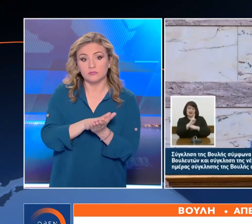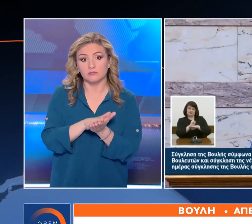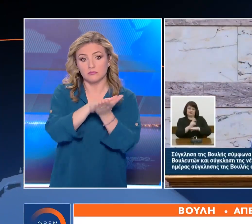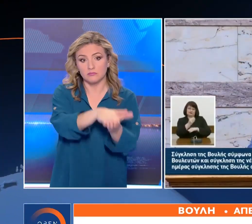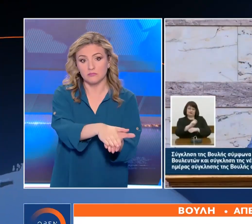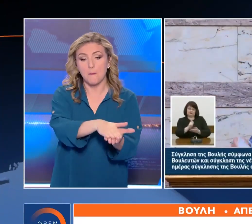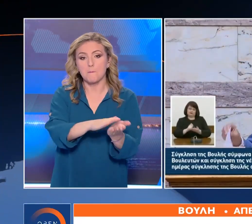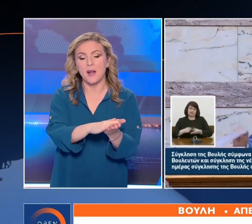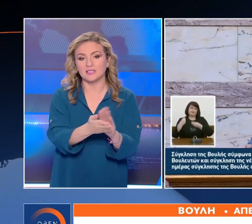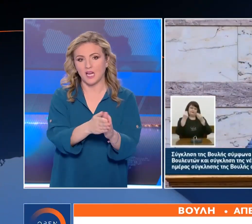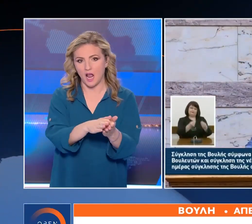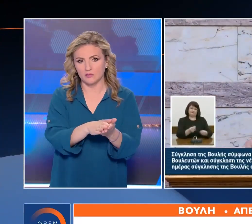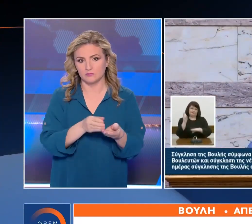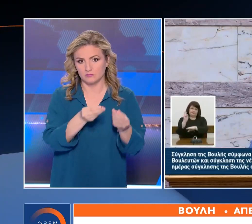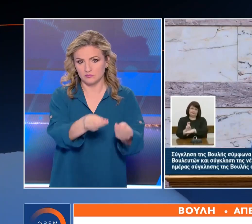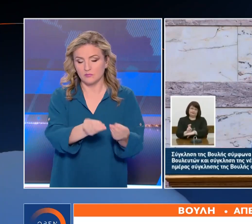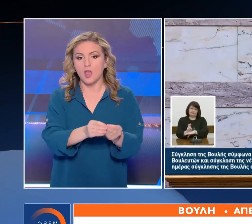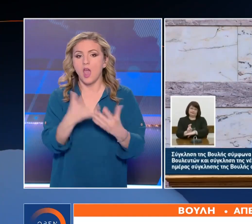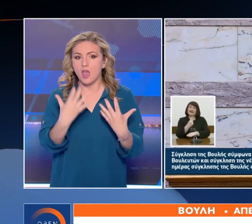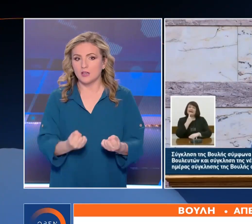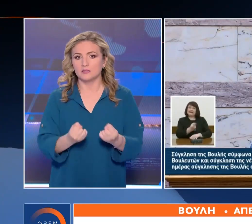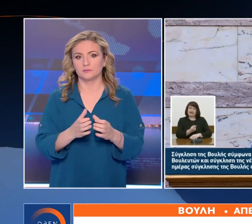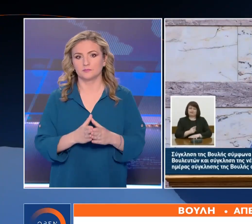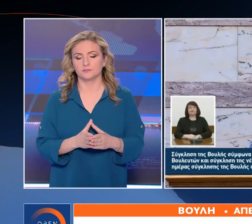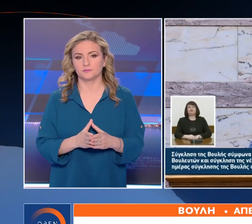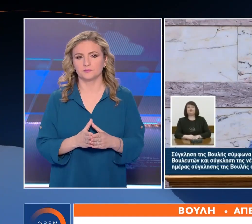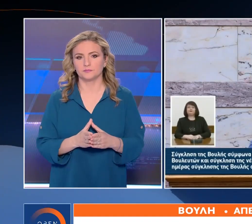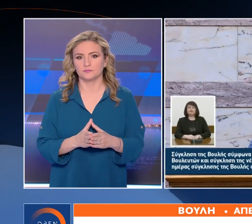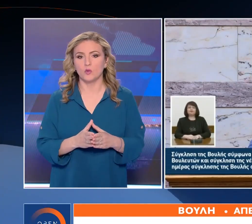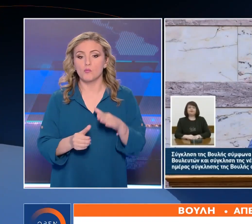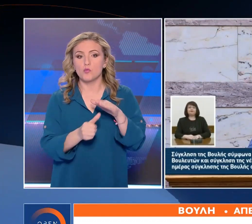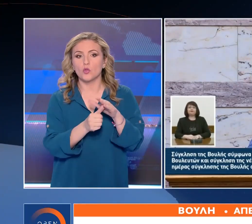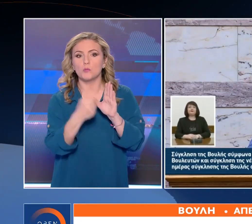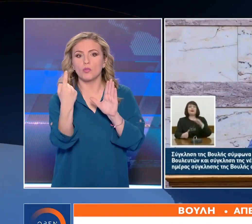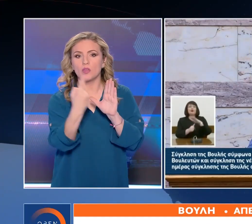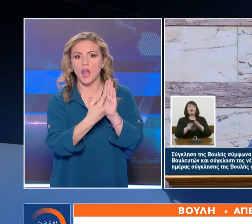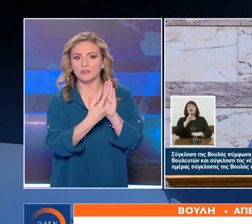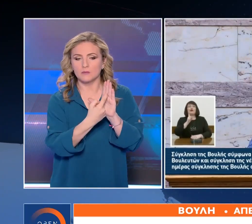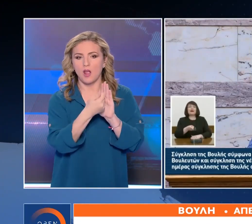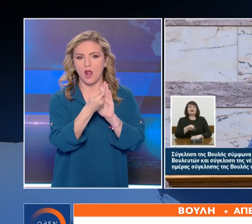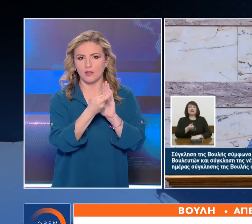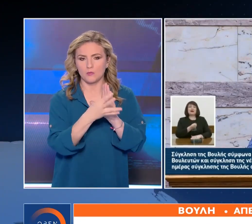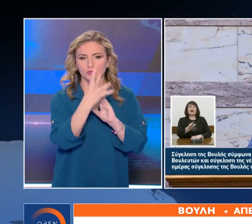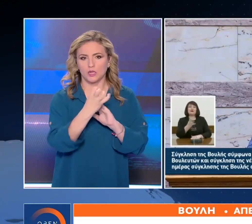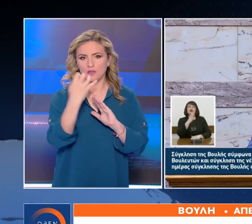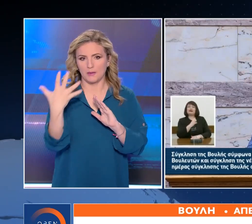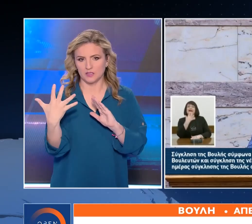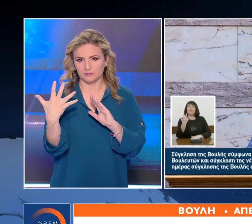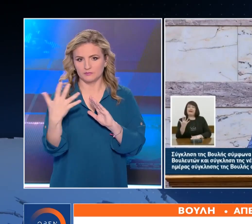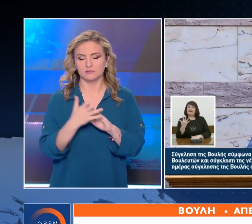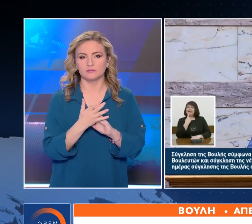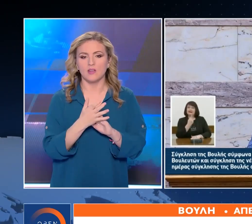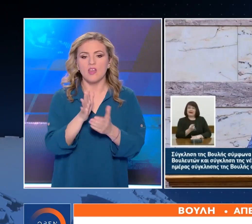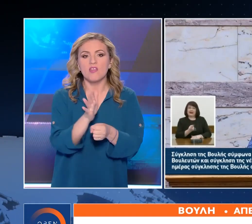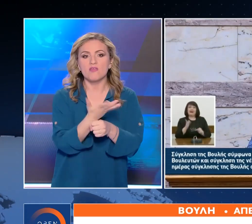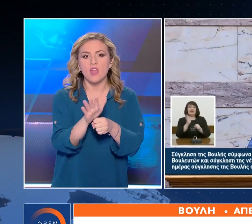πρακτικά και έχουν αντιστοίχως ως εξής. Προεδρικό διάταγμα υπαριθμό 45.